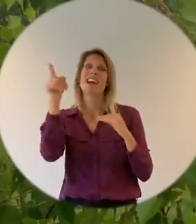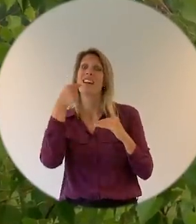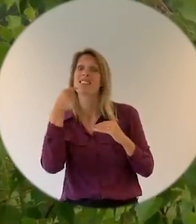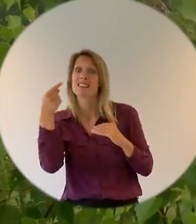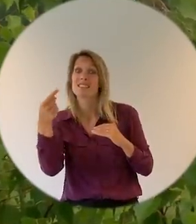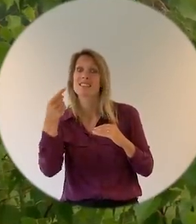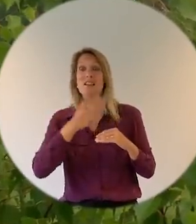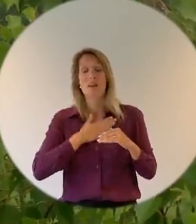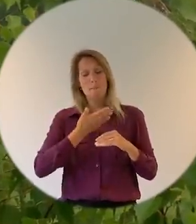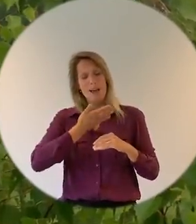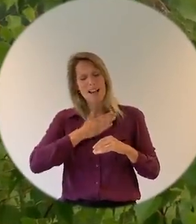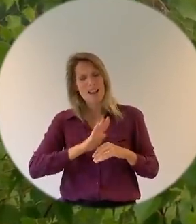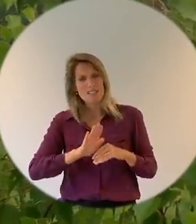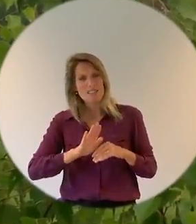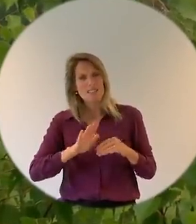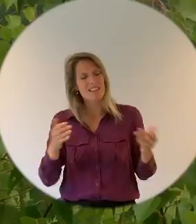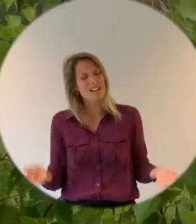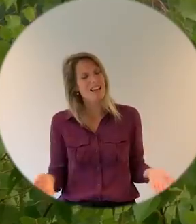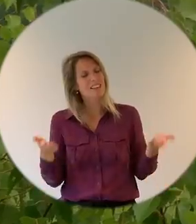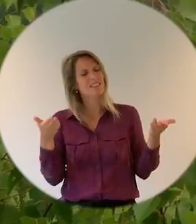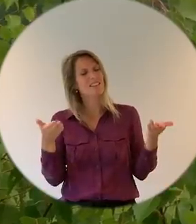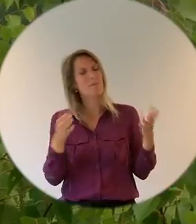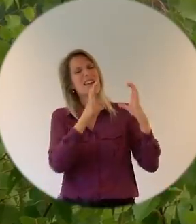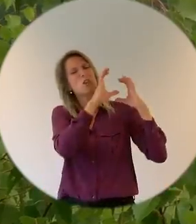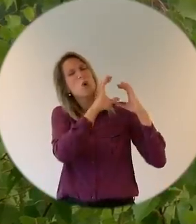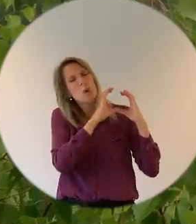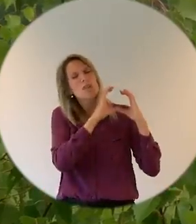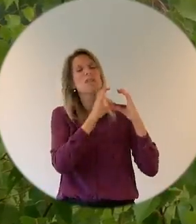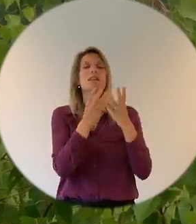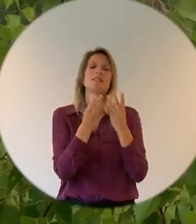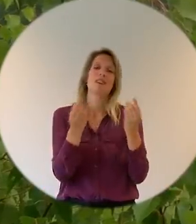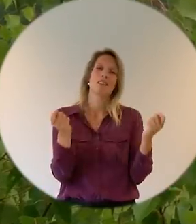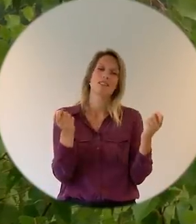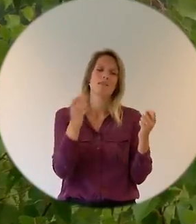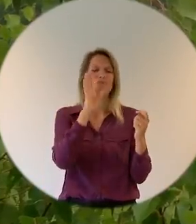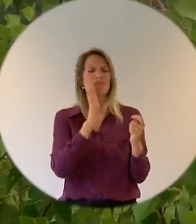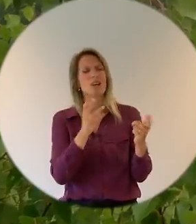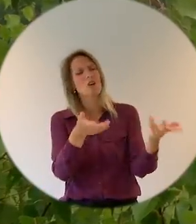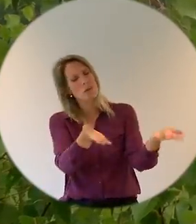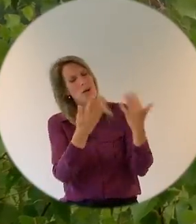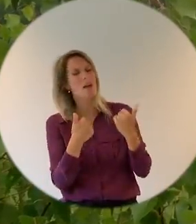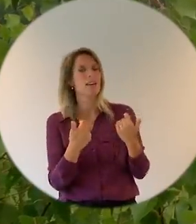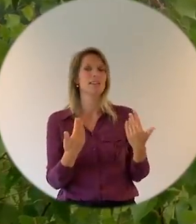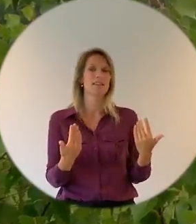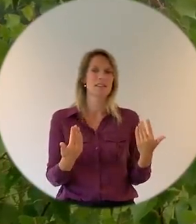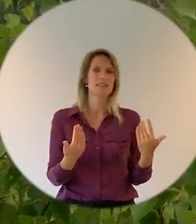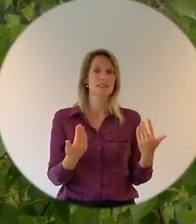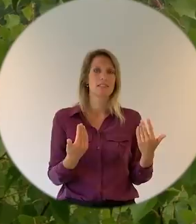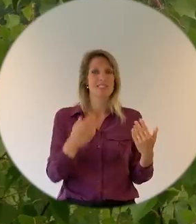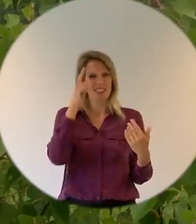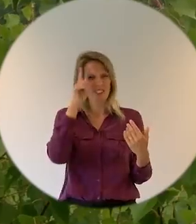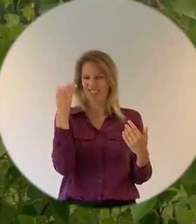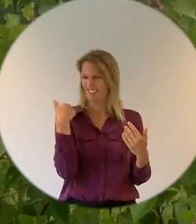licht, mijn juk is zacht, kom maar bij mij. Ik zal je, denk even aan wat ik vertelde aan de jongens en de